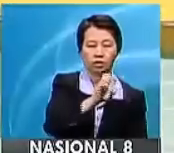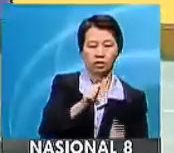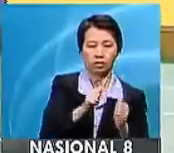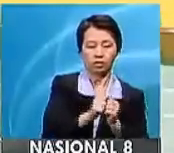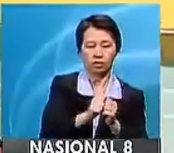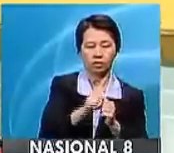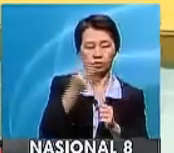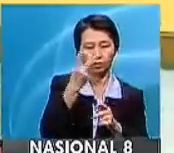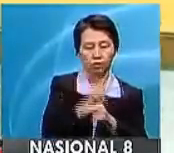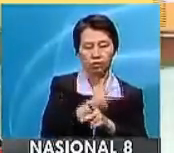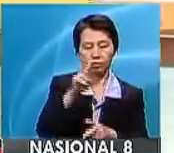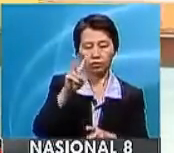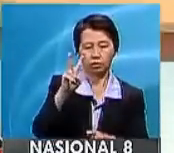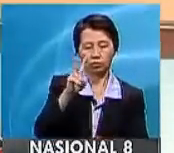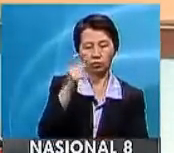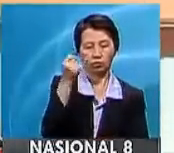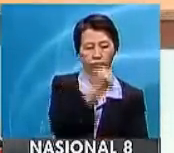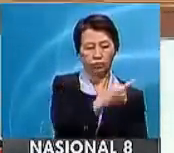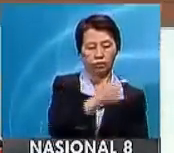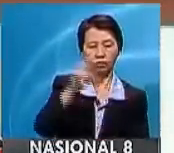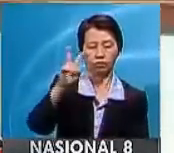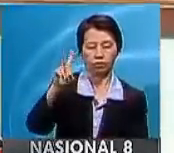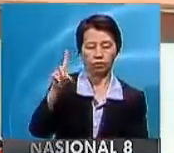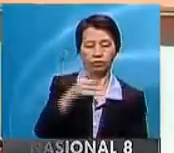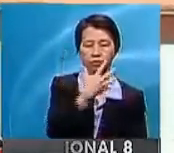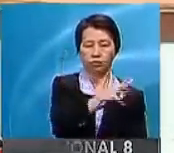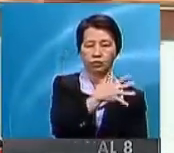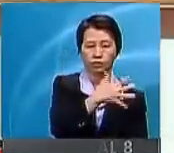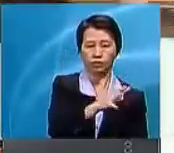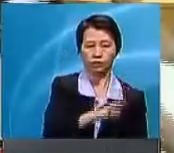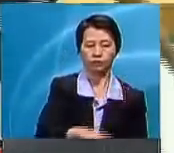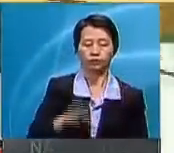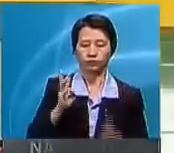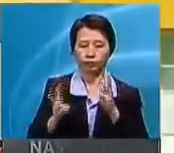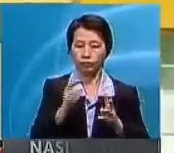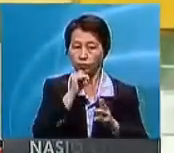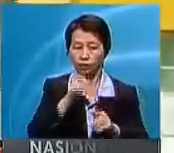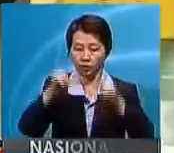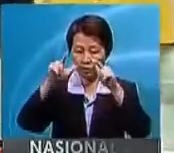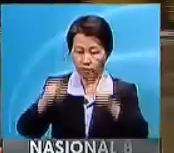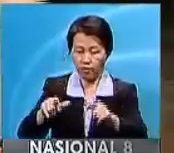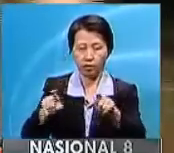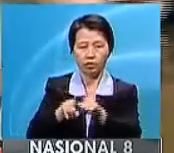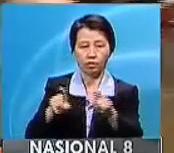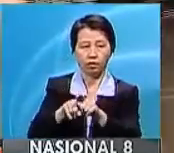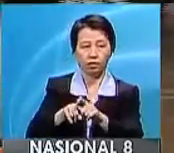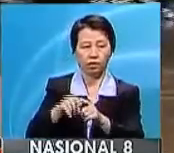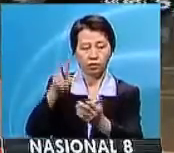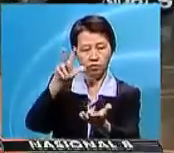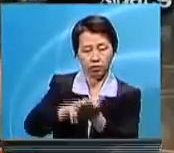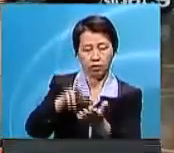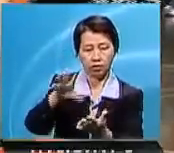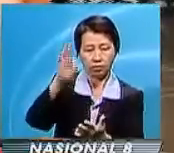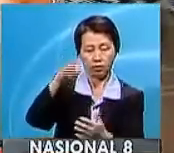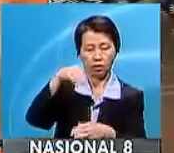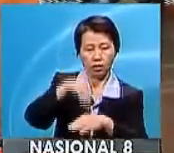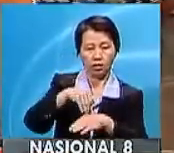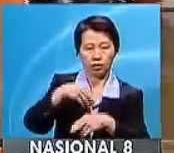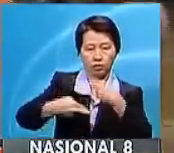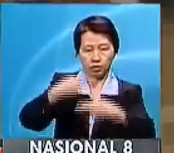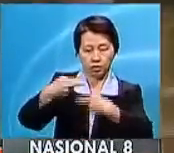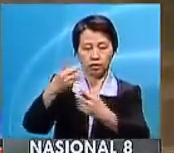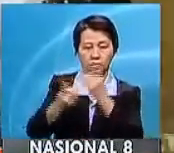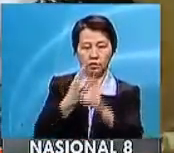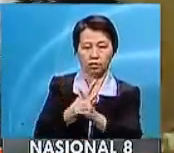Straight set 2111 2115 walaupun tidak diletakkan selaku status pilihan atas faktor ranking